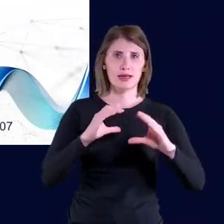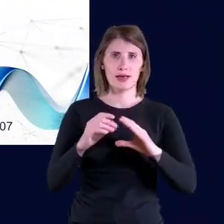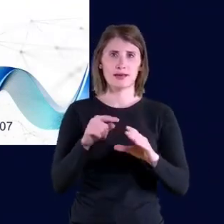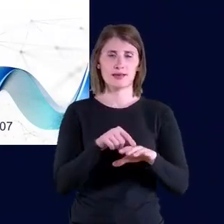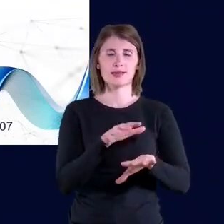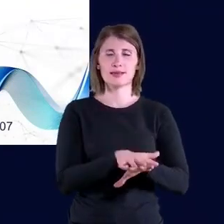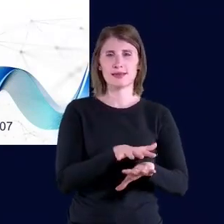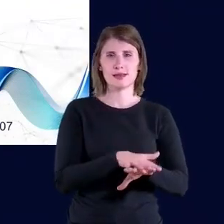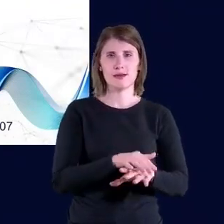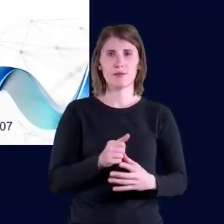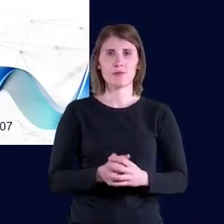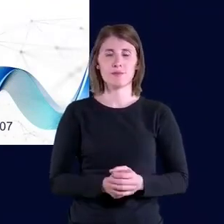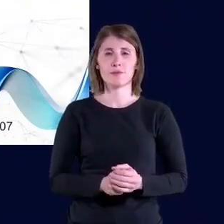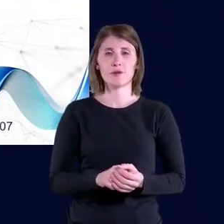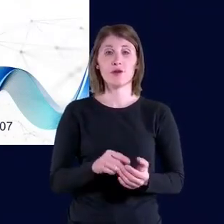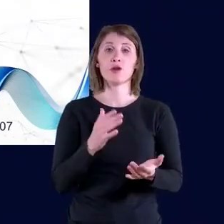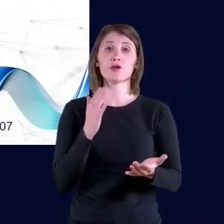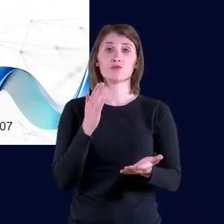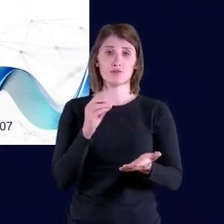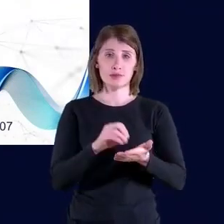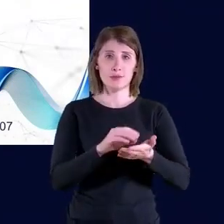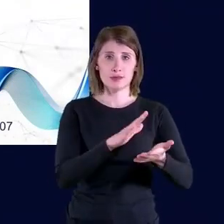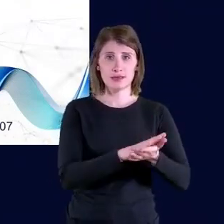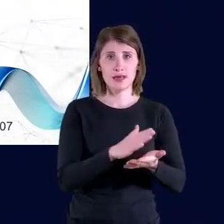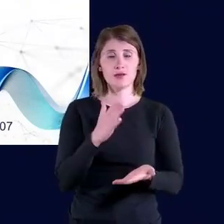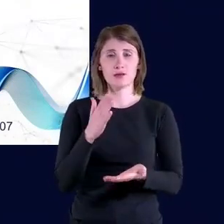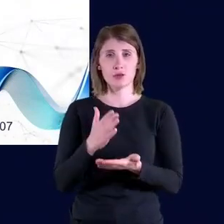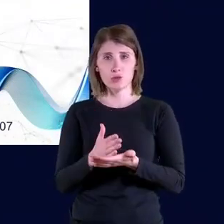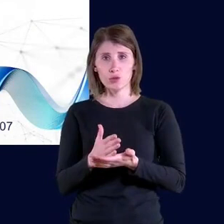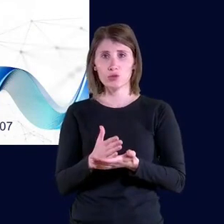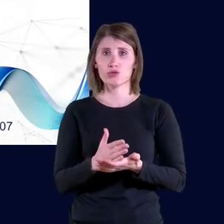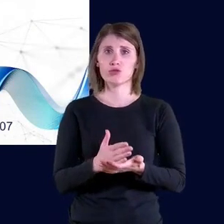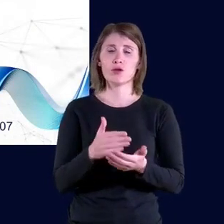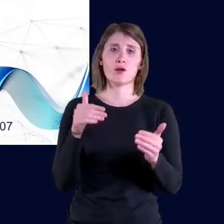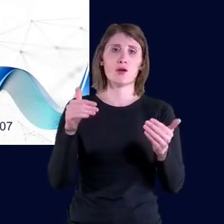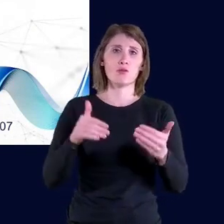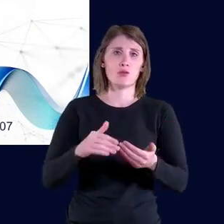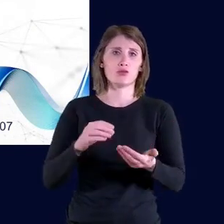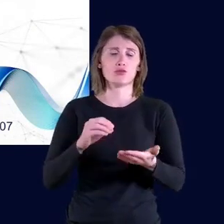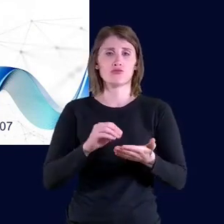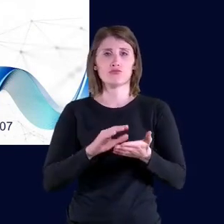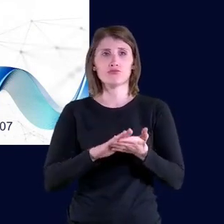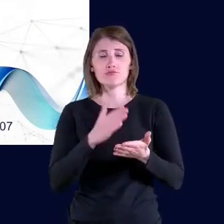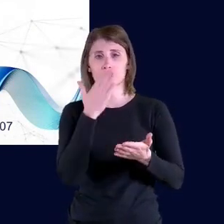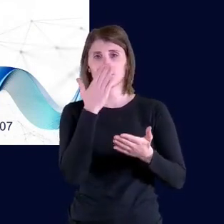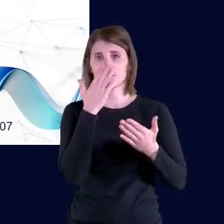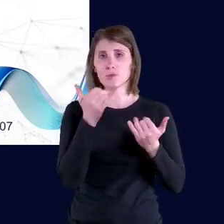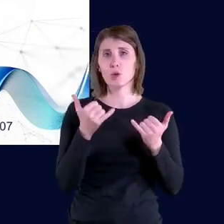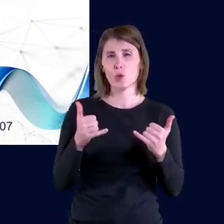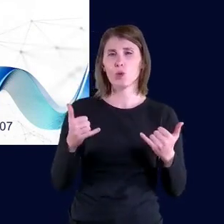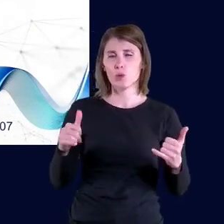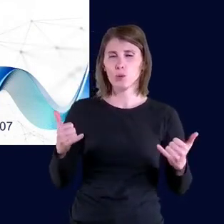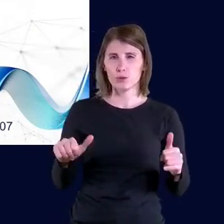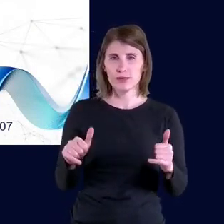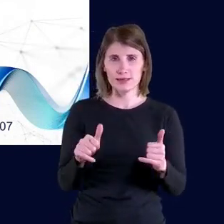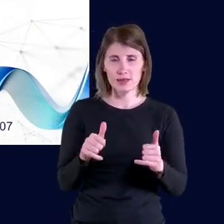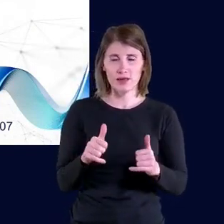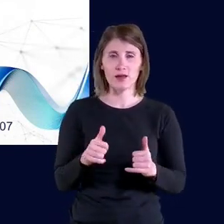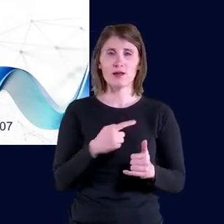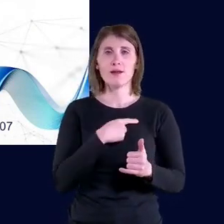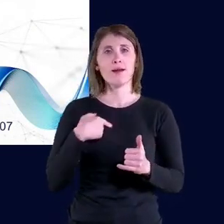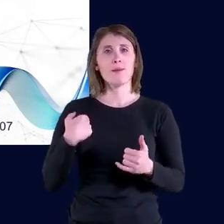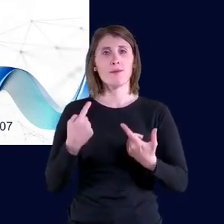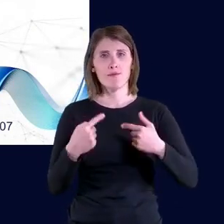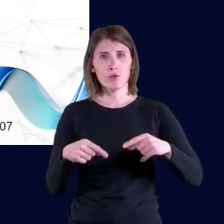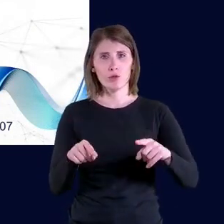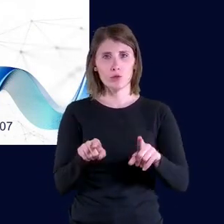obiekty cyfrowe zapisane w systemie A co mogą mieć różne formaty danych w kontekście analizy danych wykonujemy